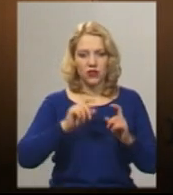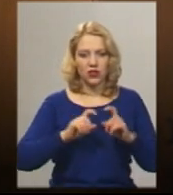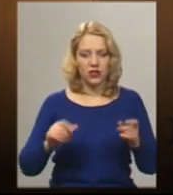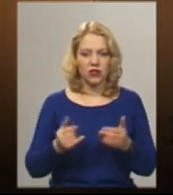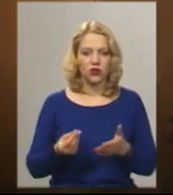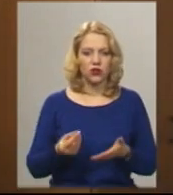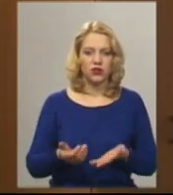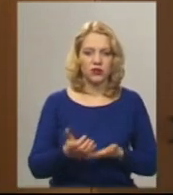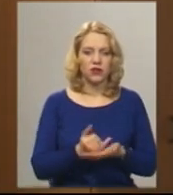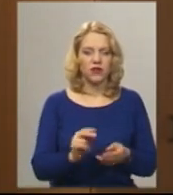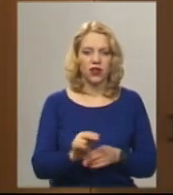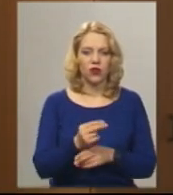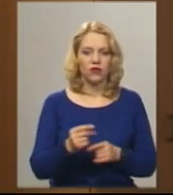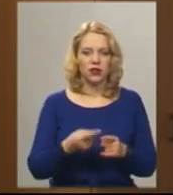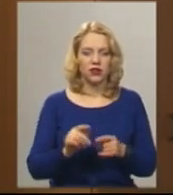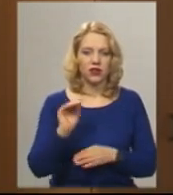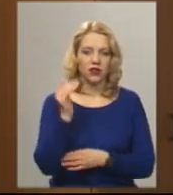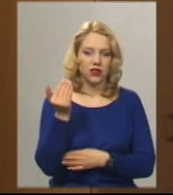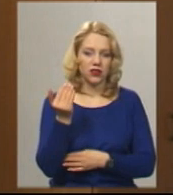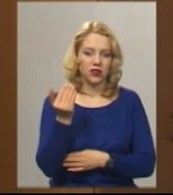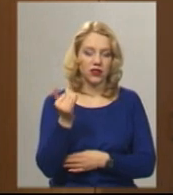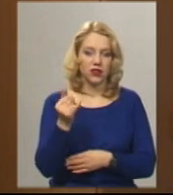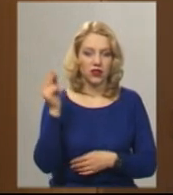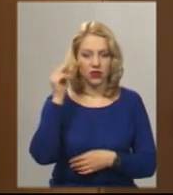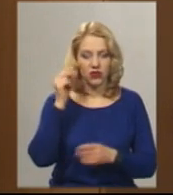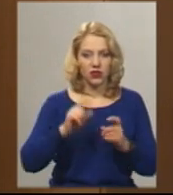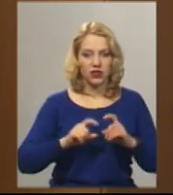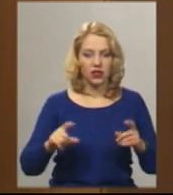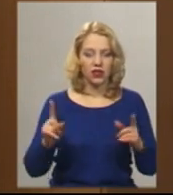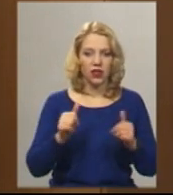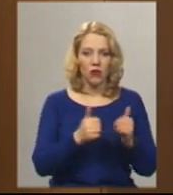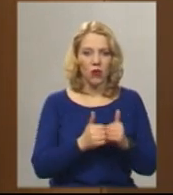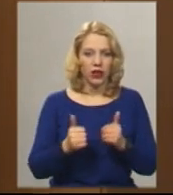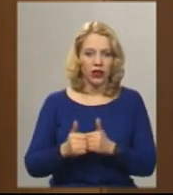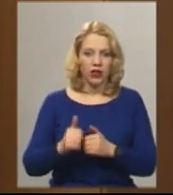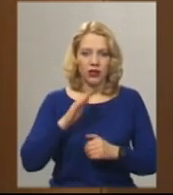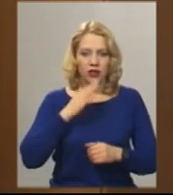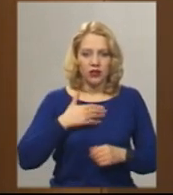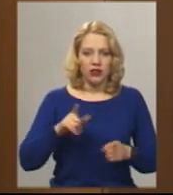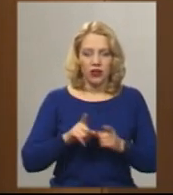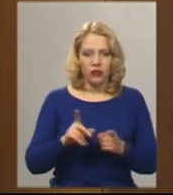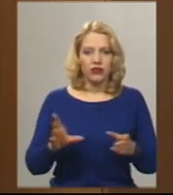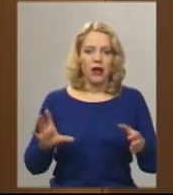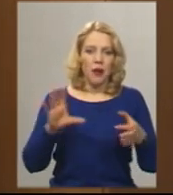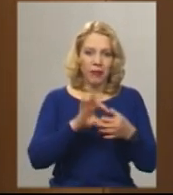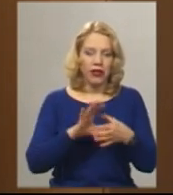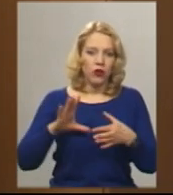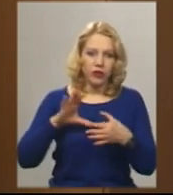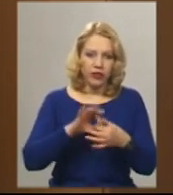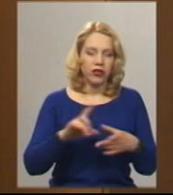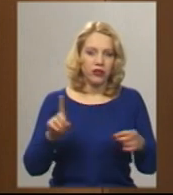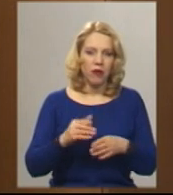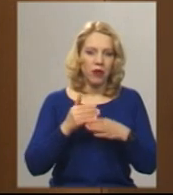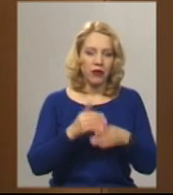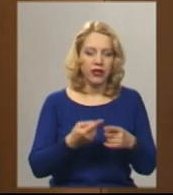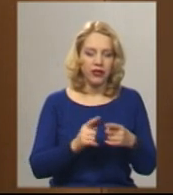збирає кошти сьогодні на лікування цієї дитини. І навчальні заклади, які поряд в нашій ОТГ, також підключились для того, щоб допомогти цій